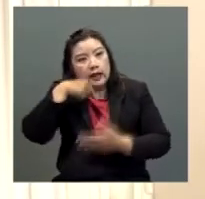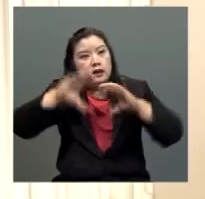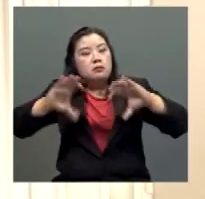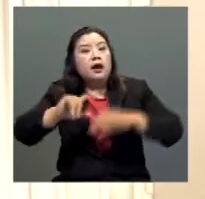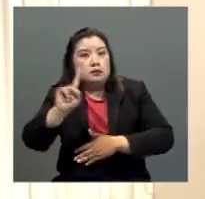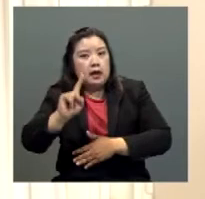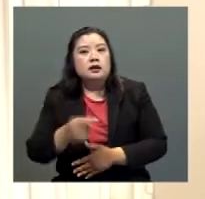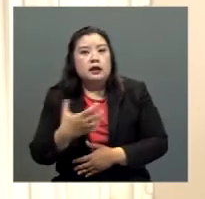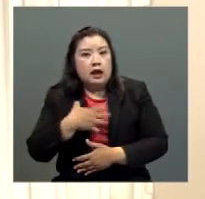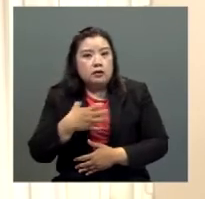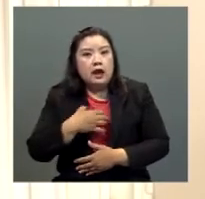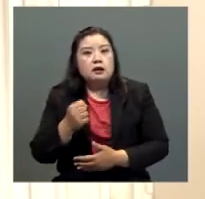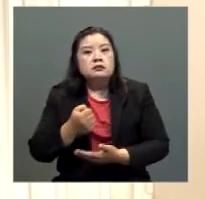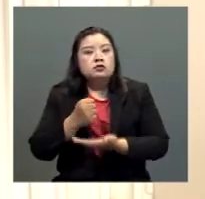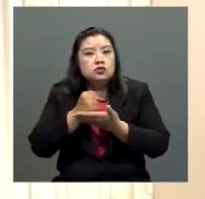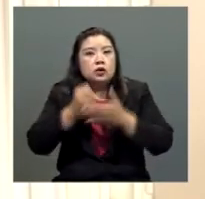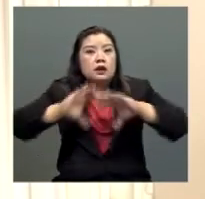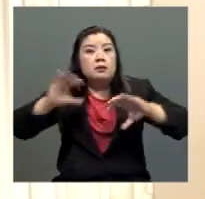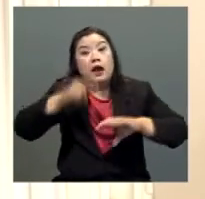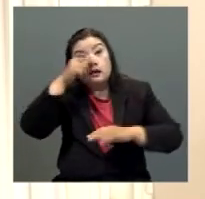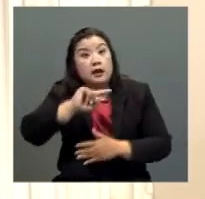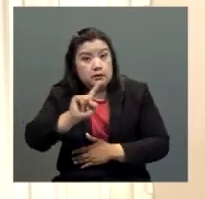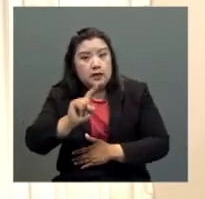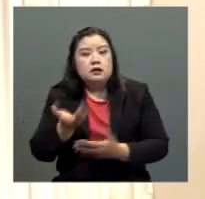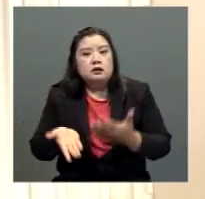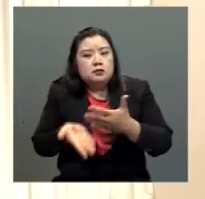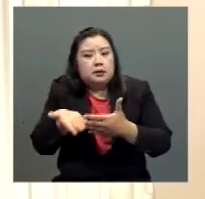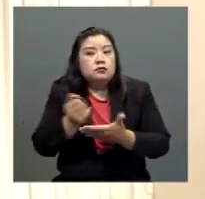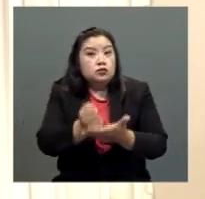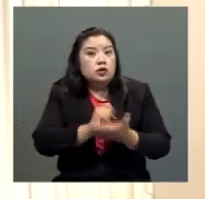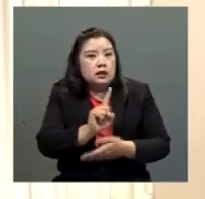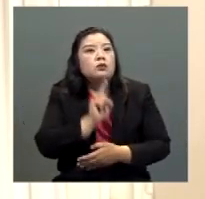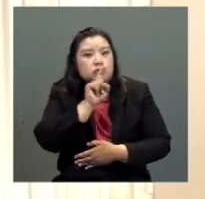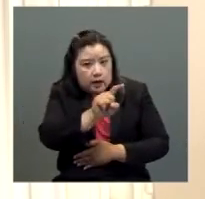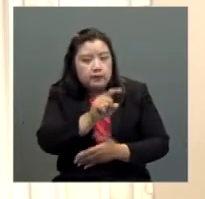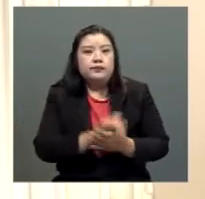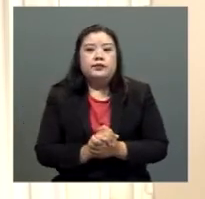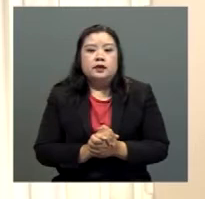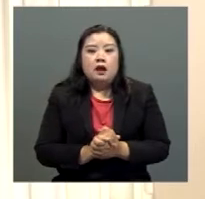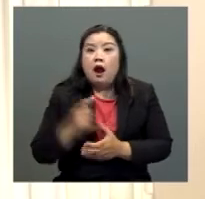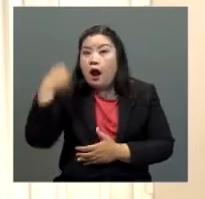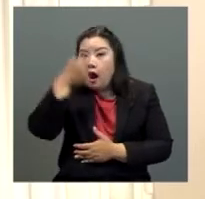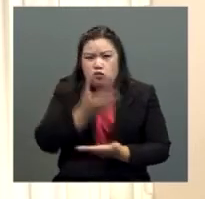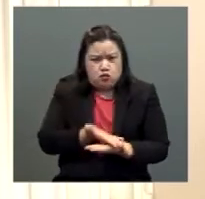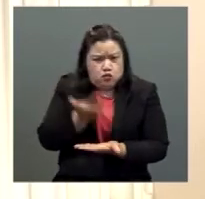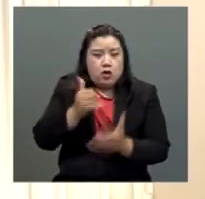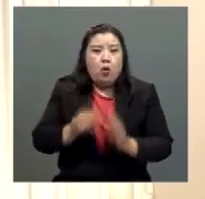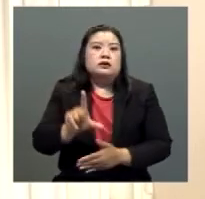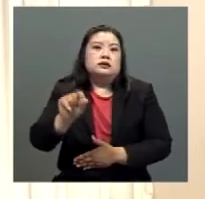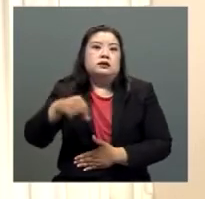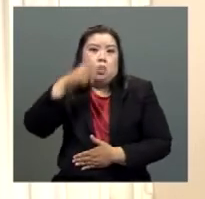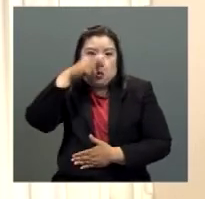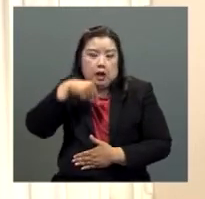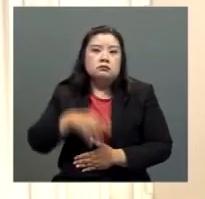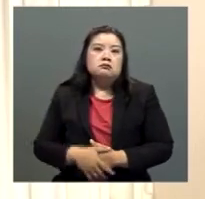งมือช่วยเหลือประเทศไทยของเราให้มากขึ้นได้อย่างไรบ้างต่อไปมหาเศรษฐีของประเทศไทยทั้งหลายล้วนมีอิทธิพล